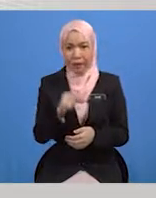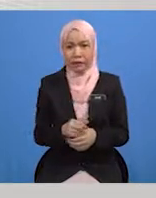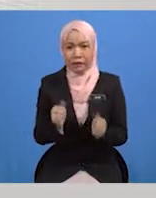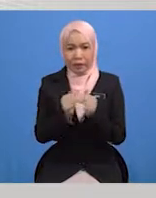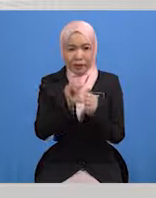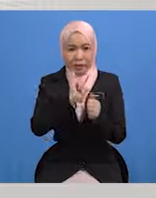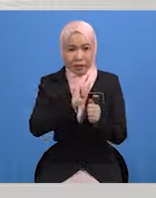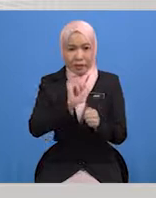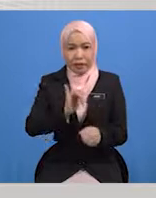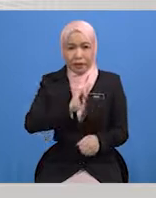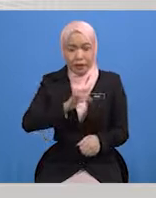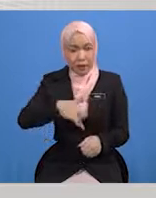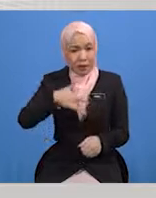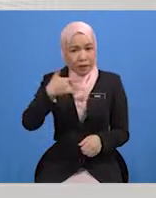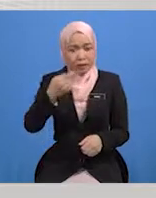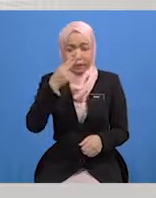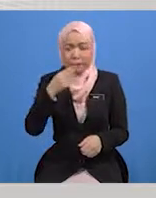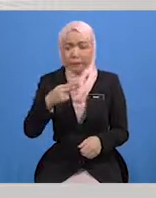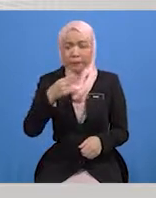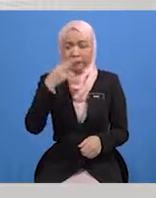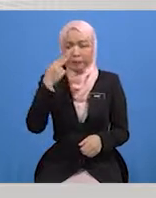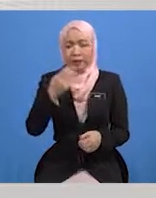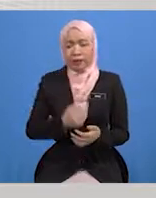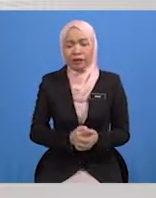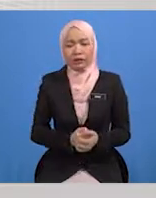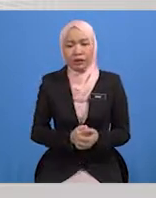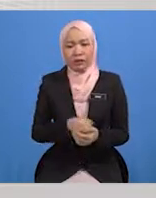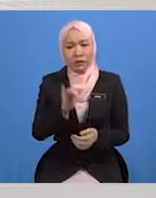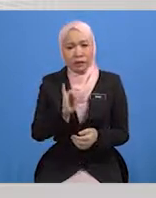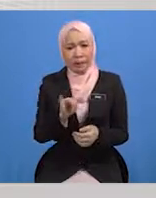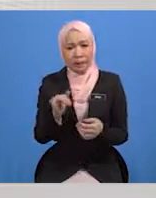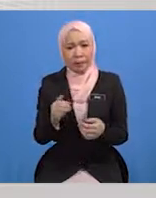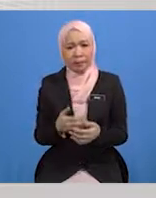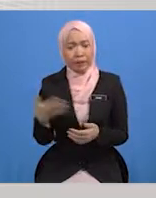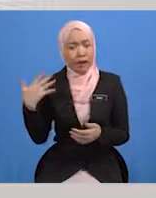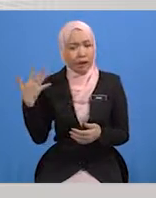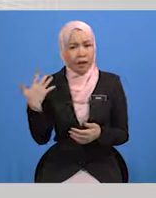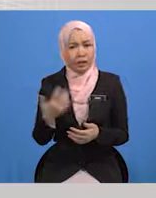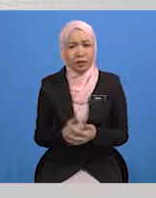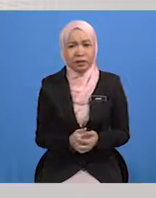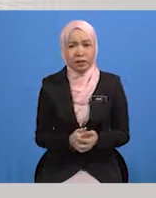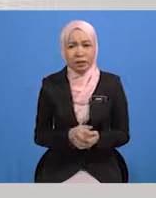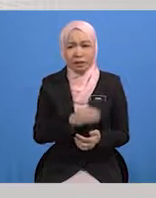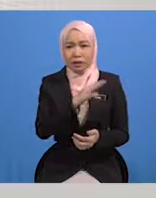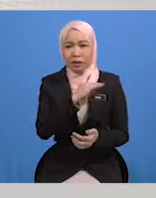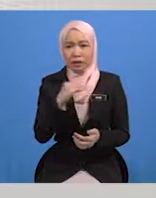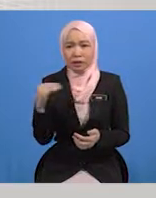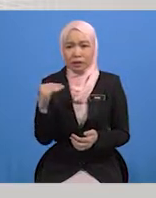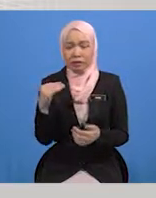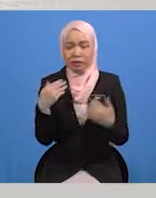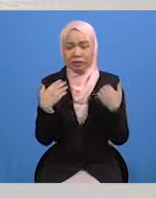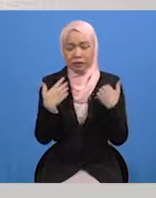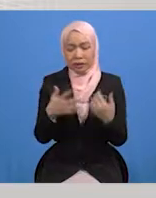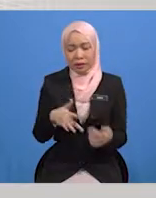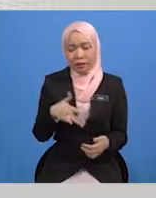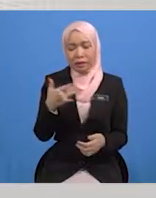Saya rasakan nafas abang yang hangat itu. Nafas abang yang bernafsu,